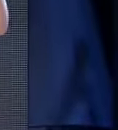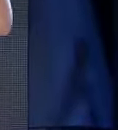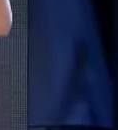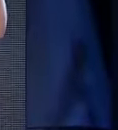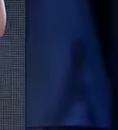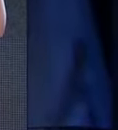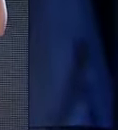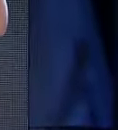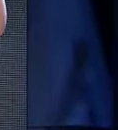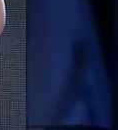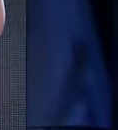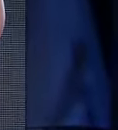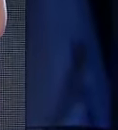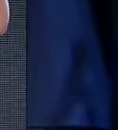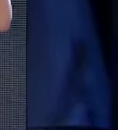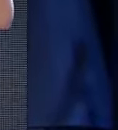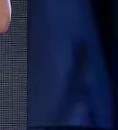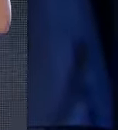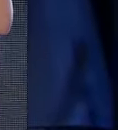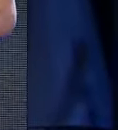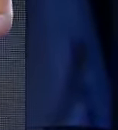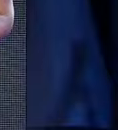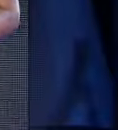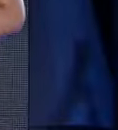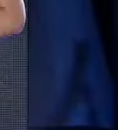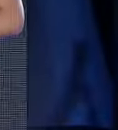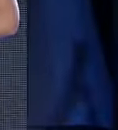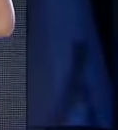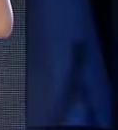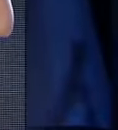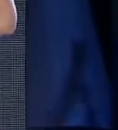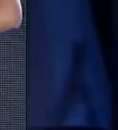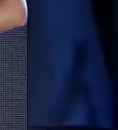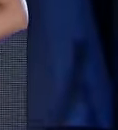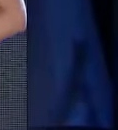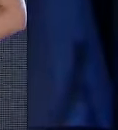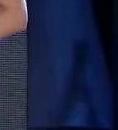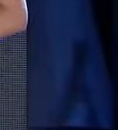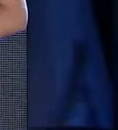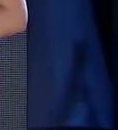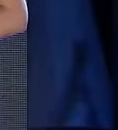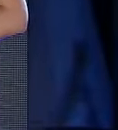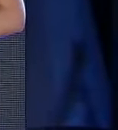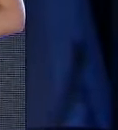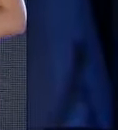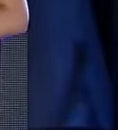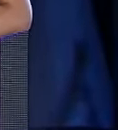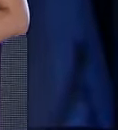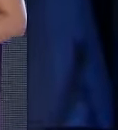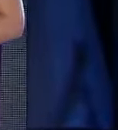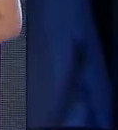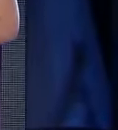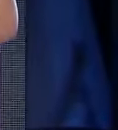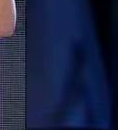temat kandydatek. Czy potrafisz się sprzeciwiać decyzjom kandydatek, jeżeli one mówią, że nie chcą być w tej sukni?